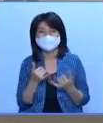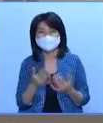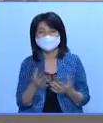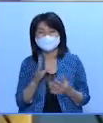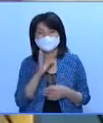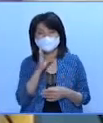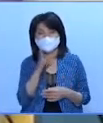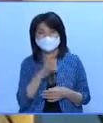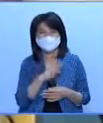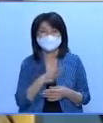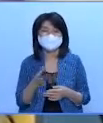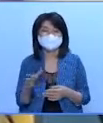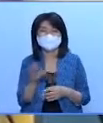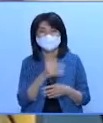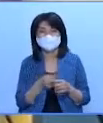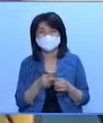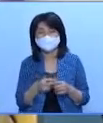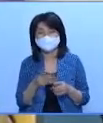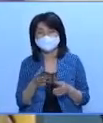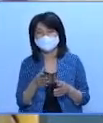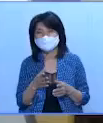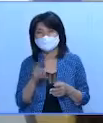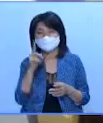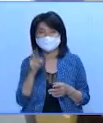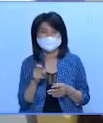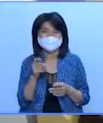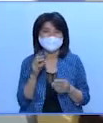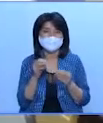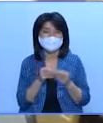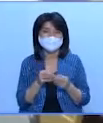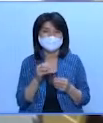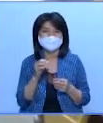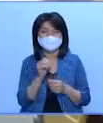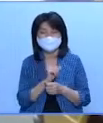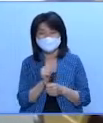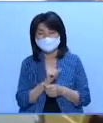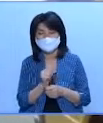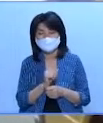жәрдем станциясында заманауи қондырғылармен жабдықталған 110 автокөлік бар. Олардың